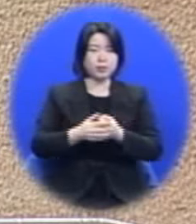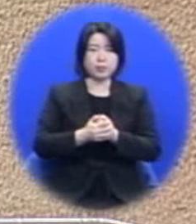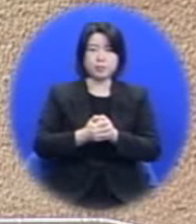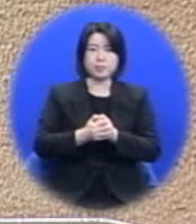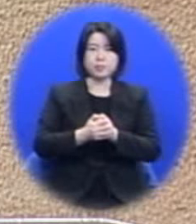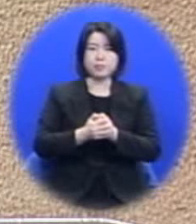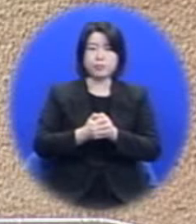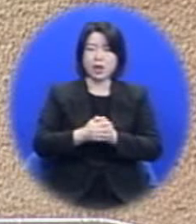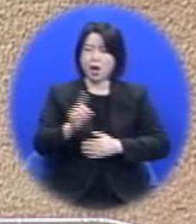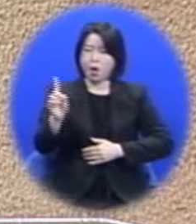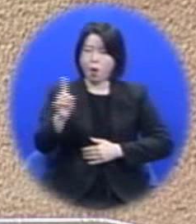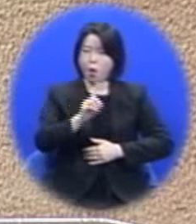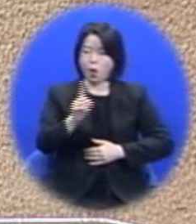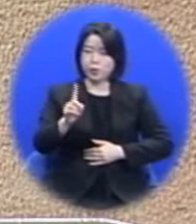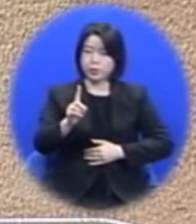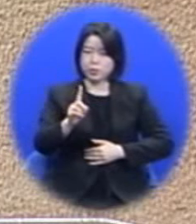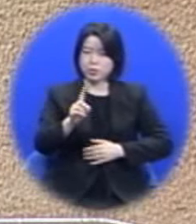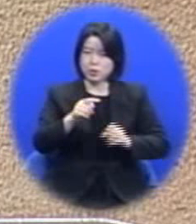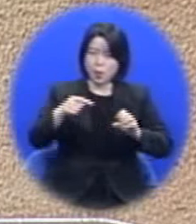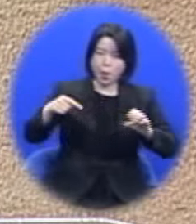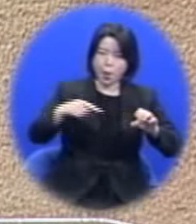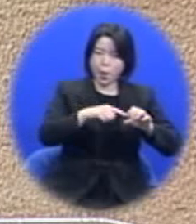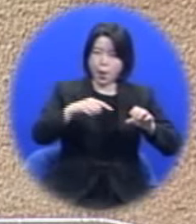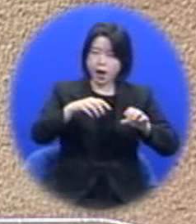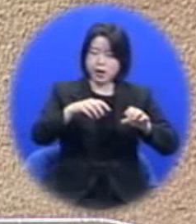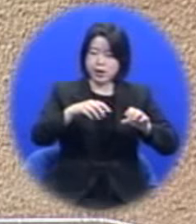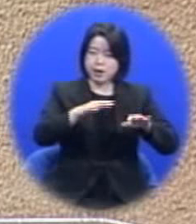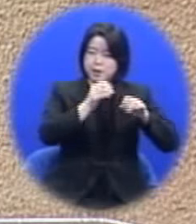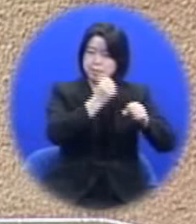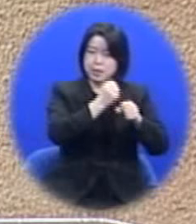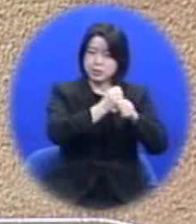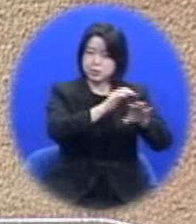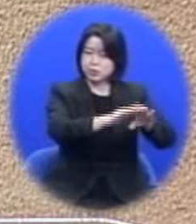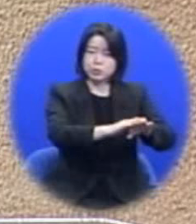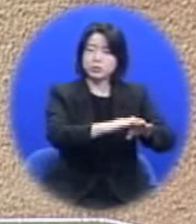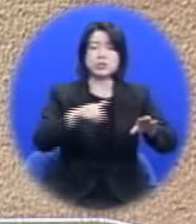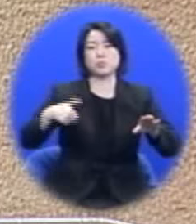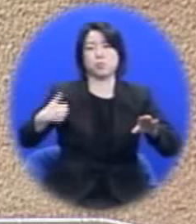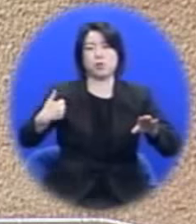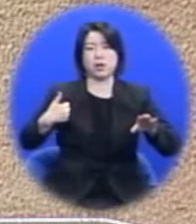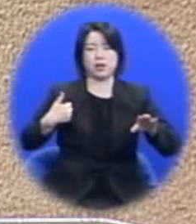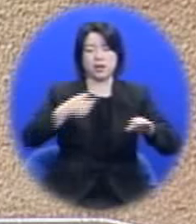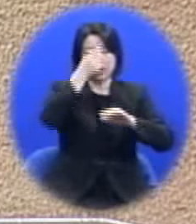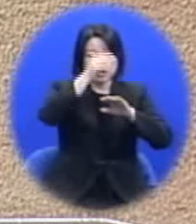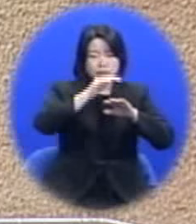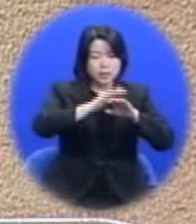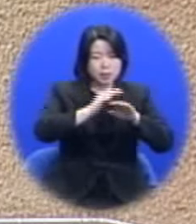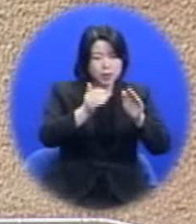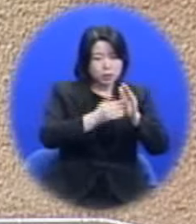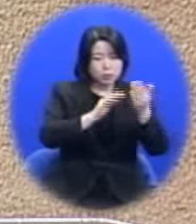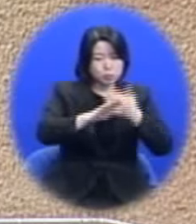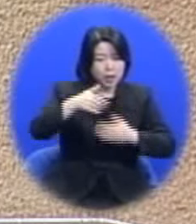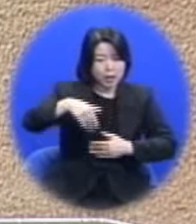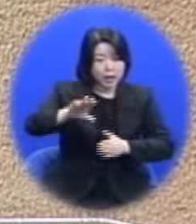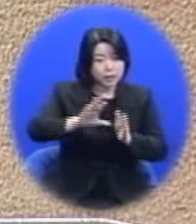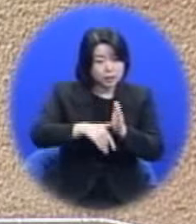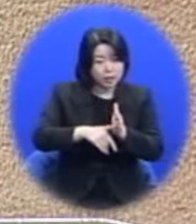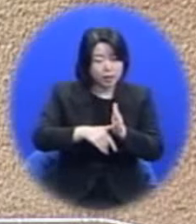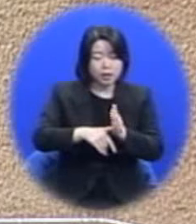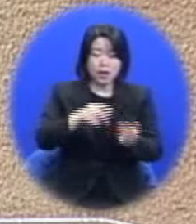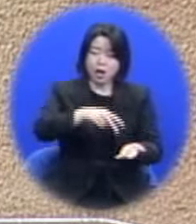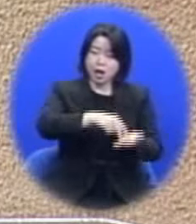않습니다. 어떤 함정을 여러분을 앞두고 만들어 놓고 있는지 몰라요. 예배 끝나고 나갈 때